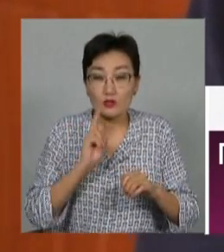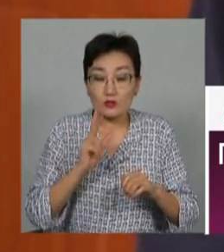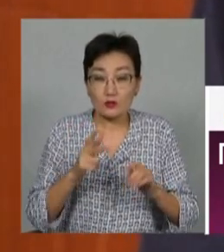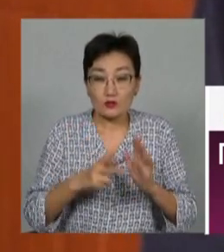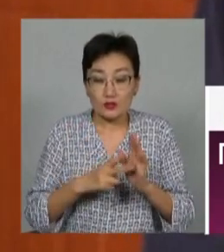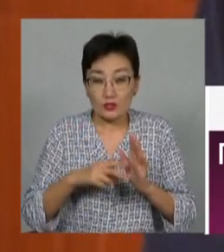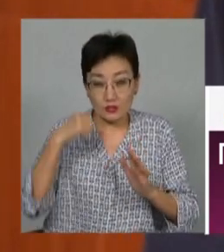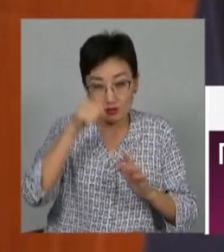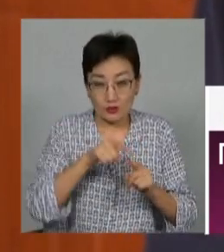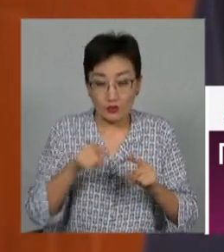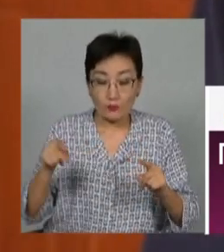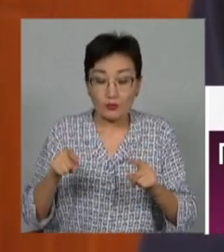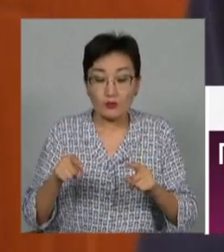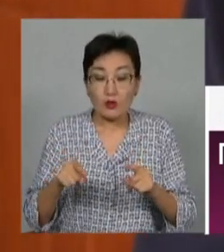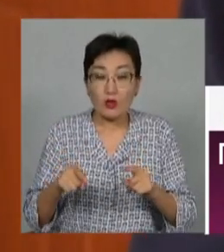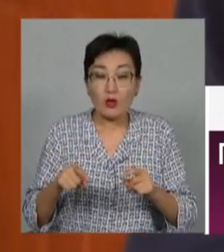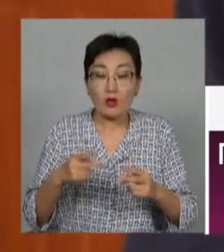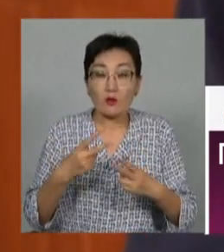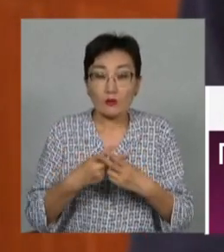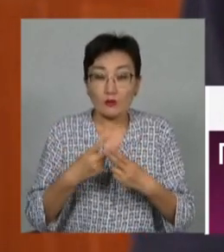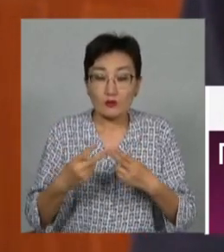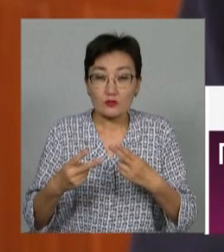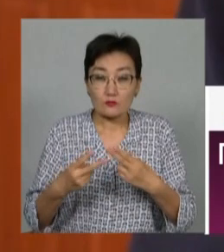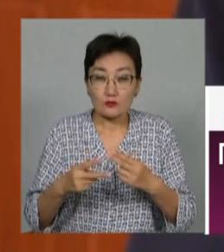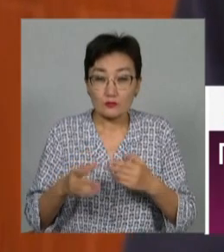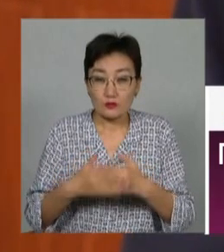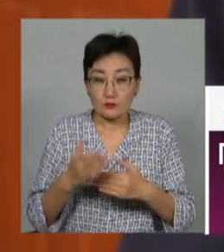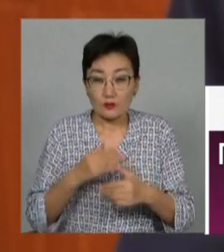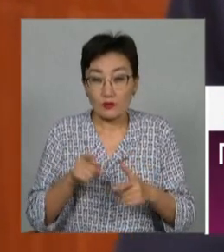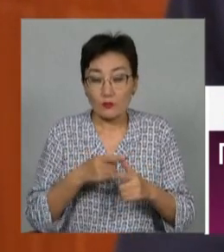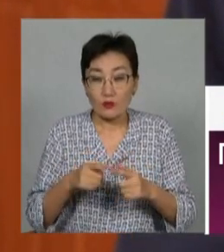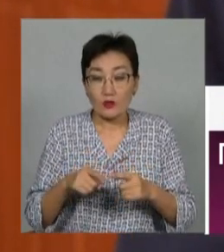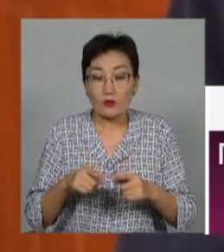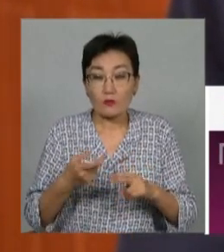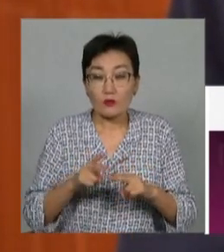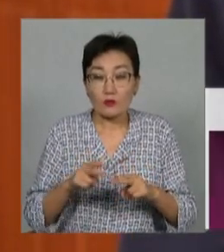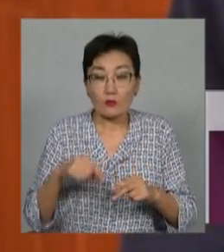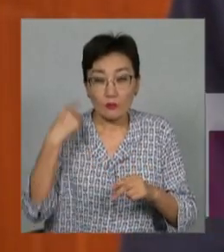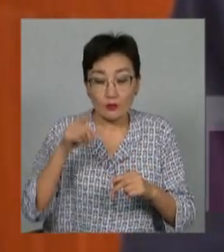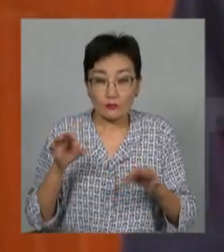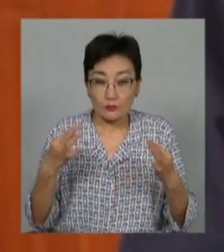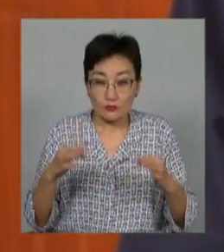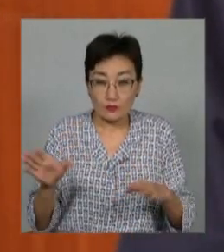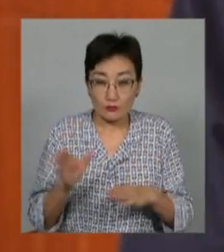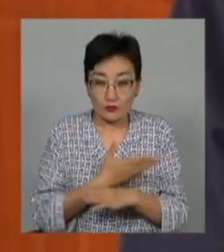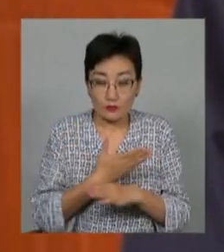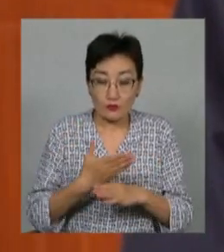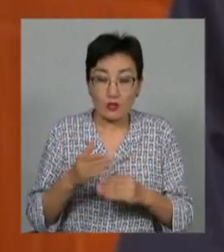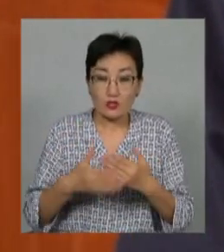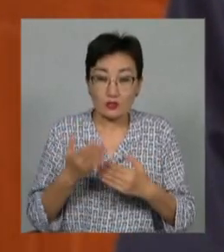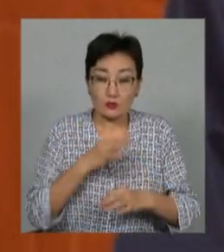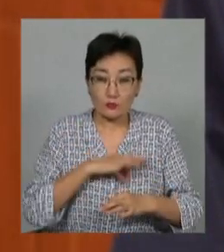7 жылға дейінгі мерзімде бас бостандығын шектеу не сол мерзімге бас бостандығынан айыру түрінде